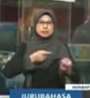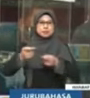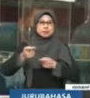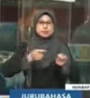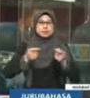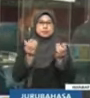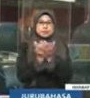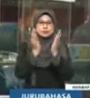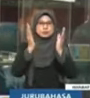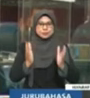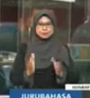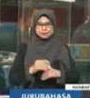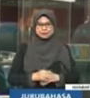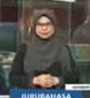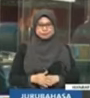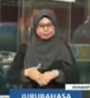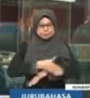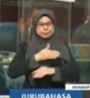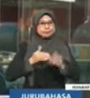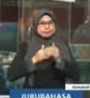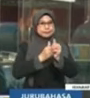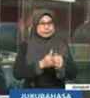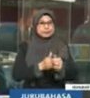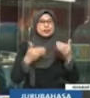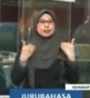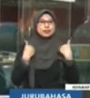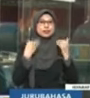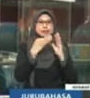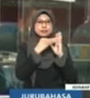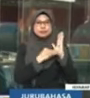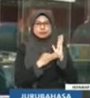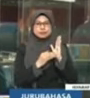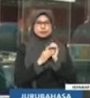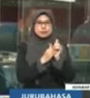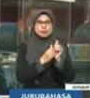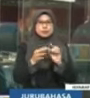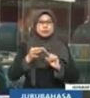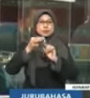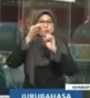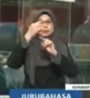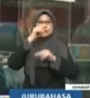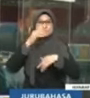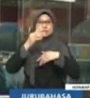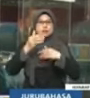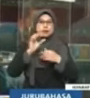akan kita beri maklum balas tentang perkara itu. Terima kasih.